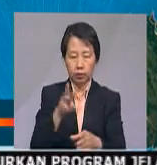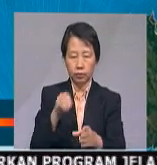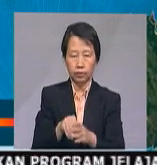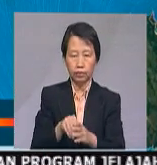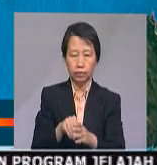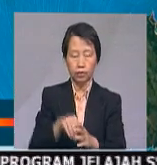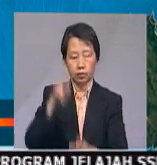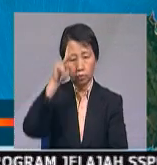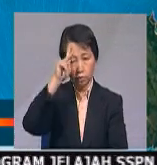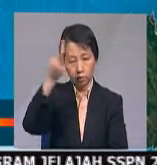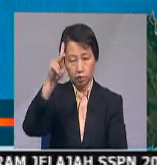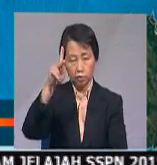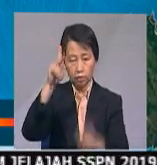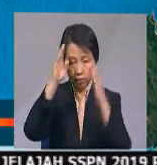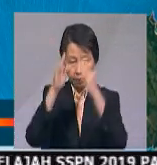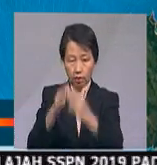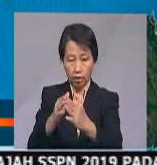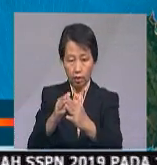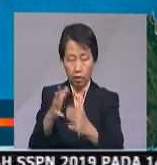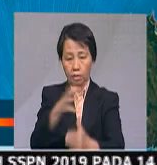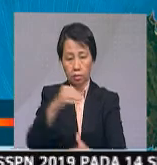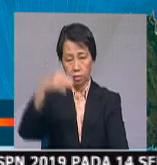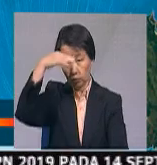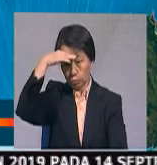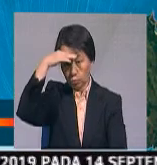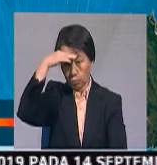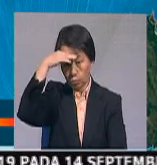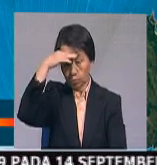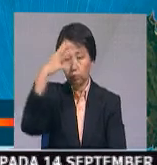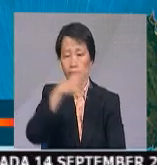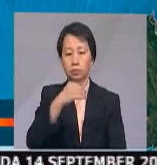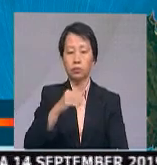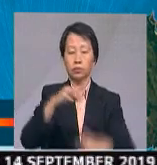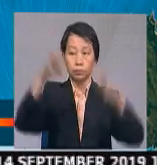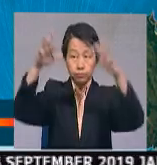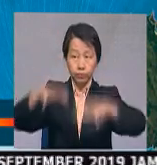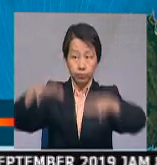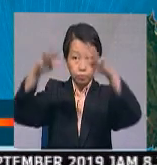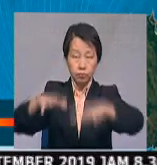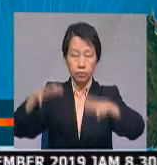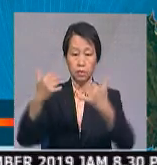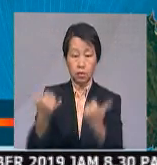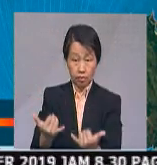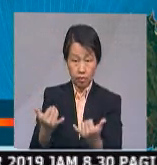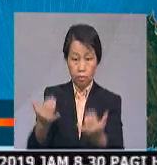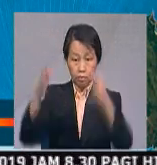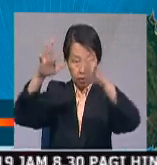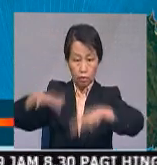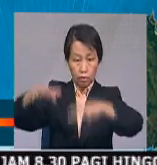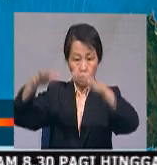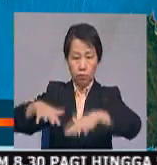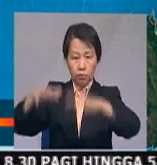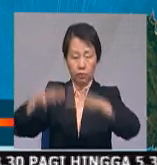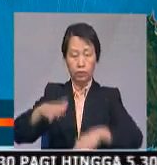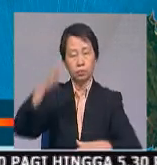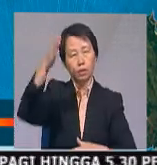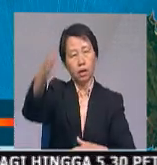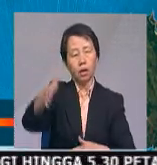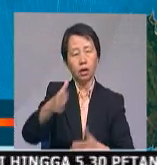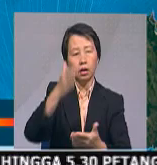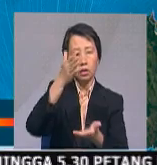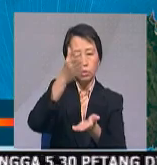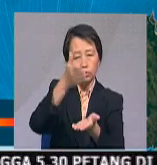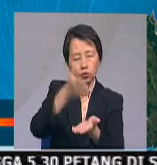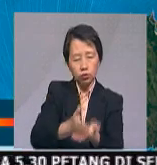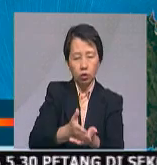di Kelantan, Pahang dan juga Johor, yang mana keadaan hujan yang sedang berlaku ketika ini kami jangkakan akan beransur pulih